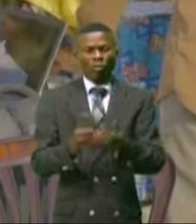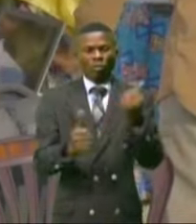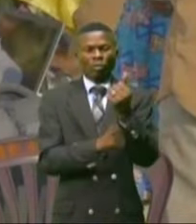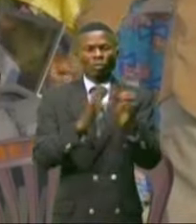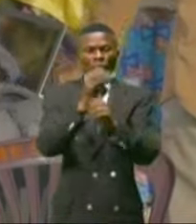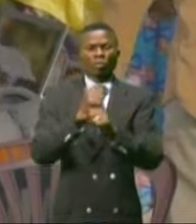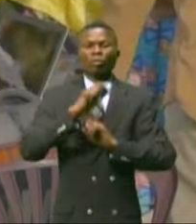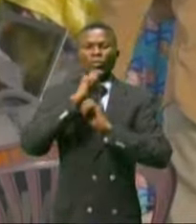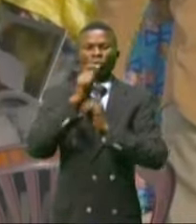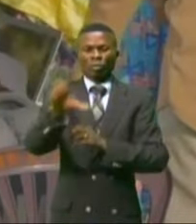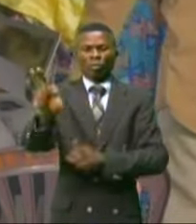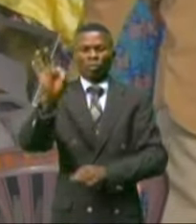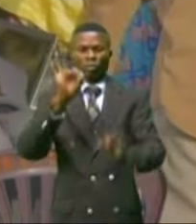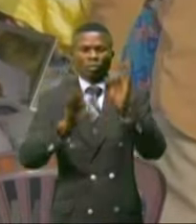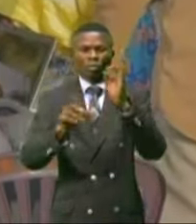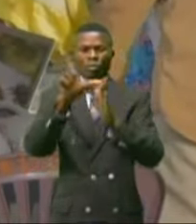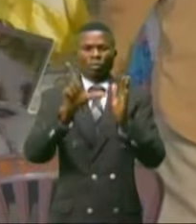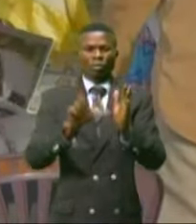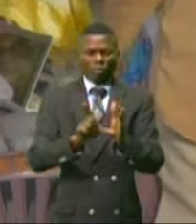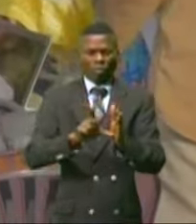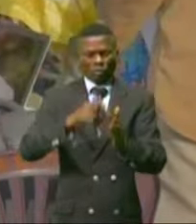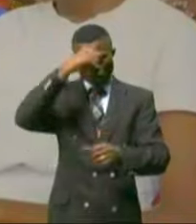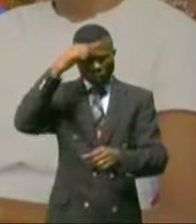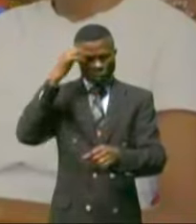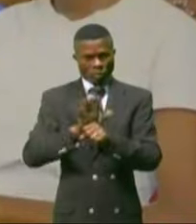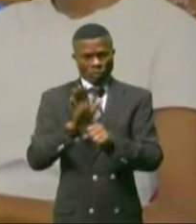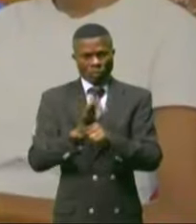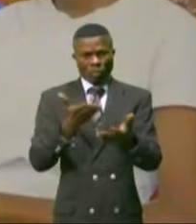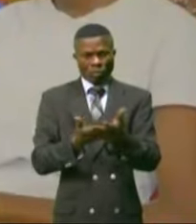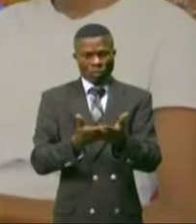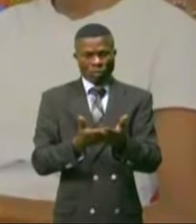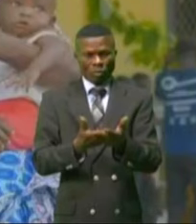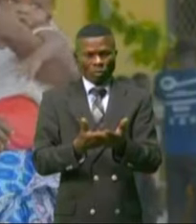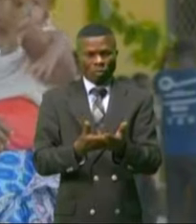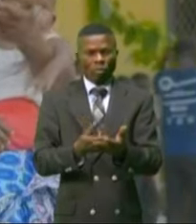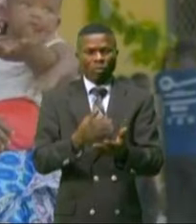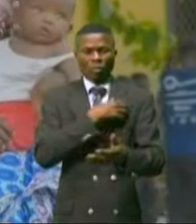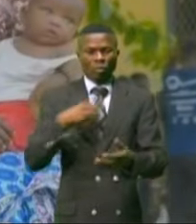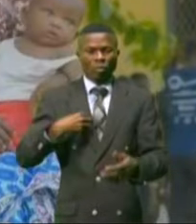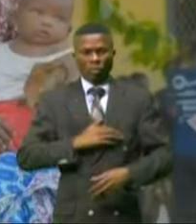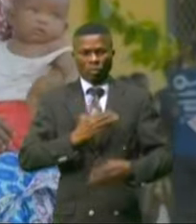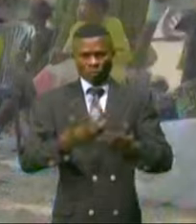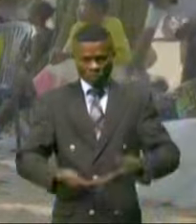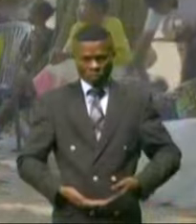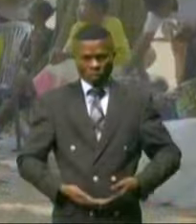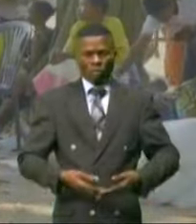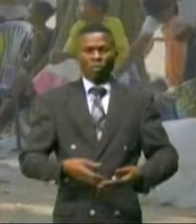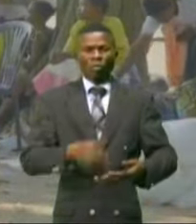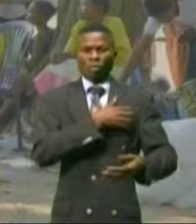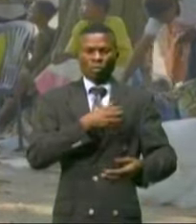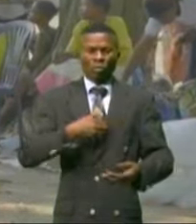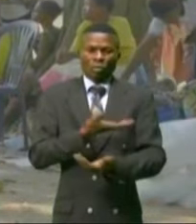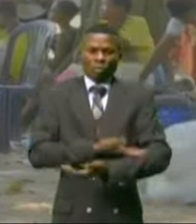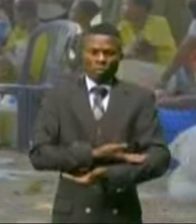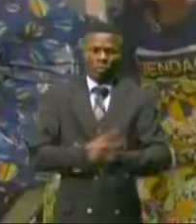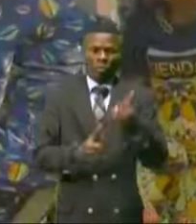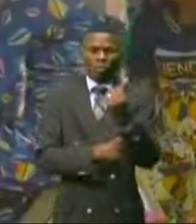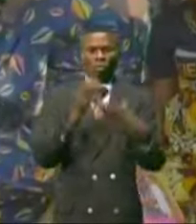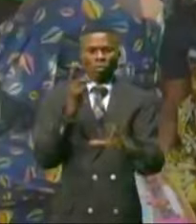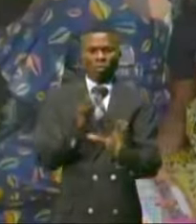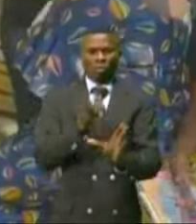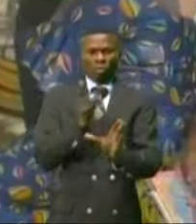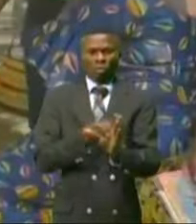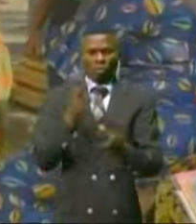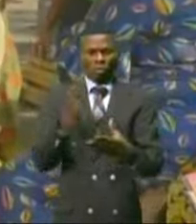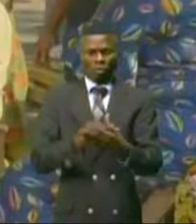été sélectionnés d'après les critères de vulnérabilité ci-après. Les femmes enceintes, les femmes allaitantes, les personnes vivant avec handicap, les